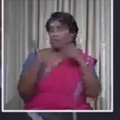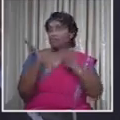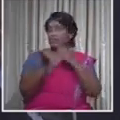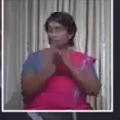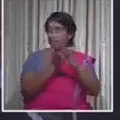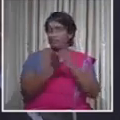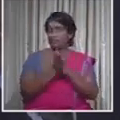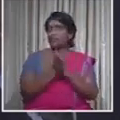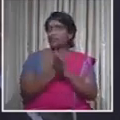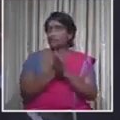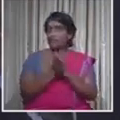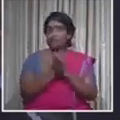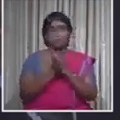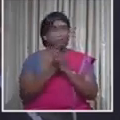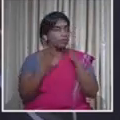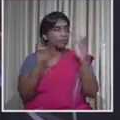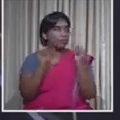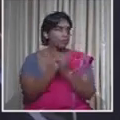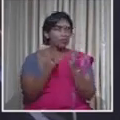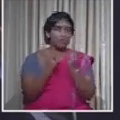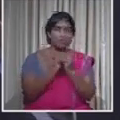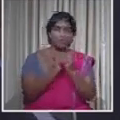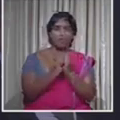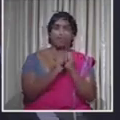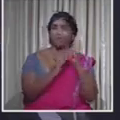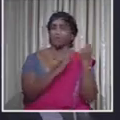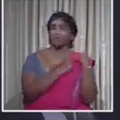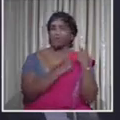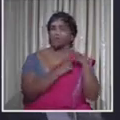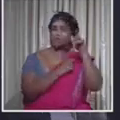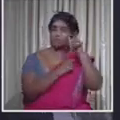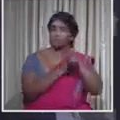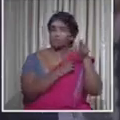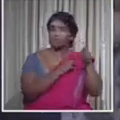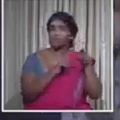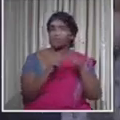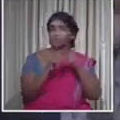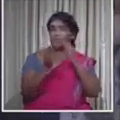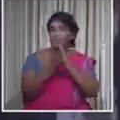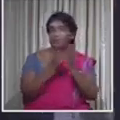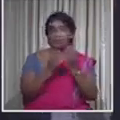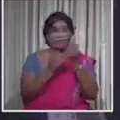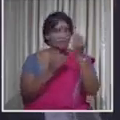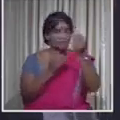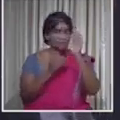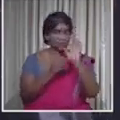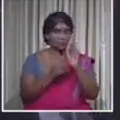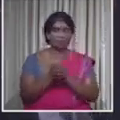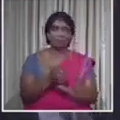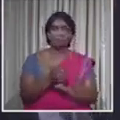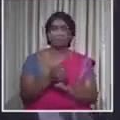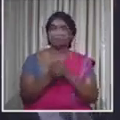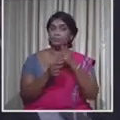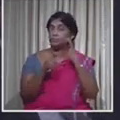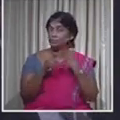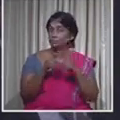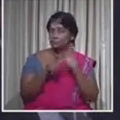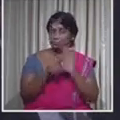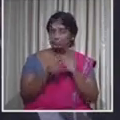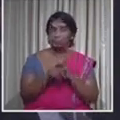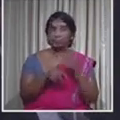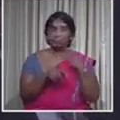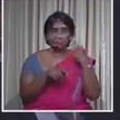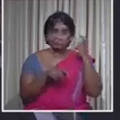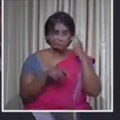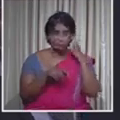කරන විශාල වැඩ කොටසක් බාරව ඉන්න පිරිසක් විදියට මොවුන්ට සාධාරණ ඉෂ්ට වෙන්න ඕන නිසා ඒ විතරක් නෙමෙයි අපි